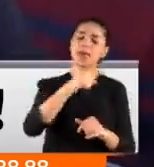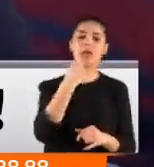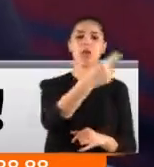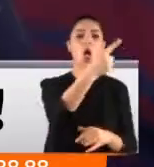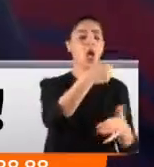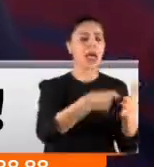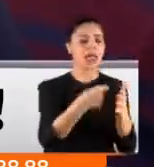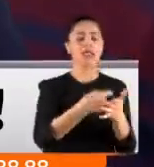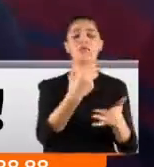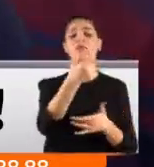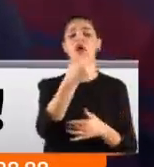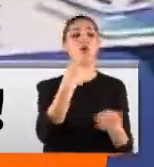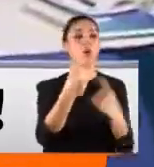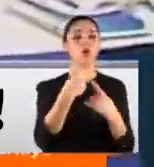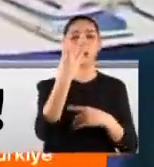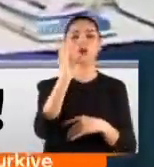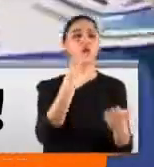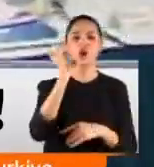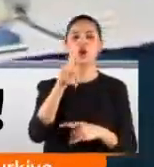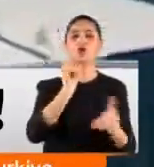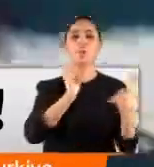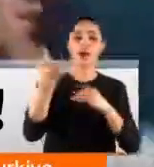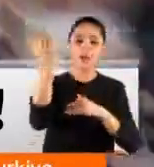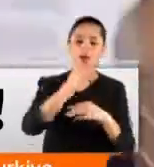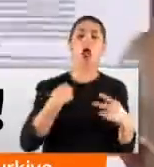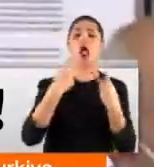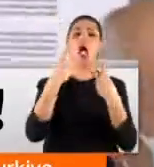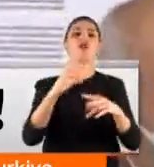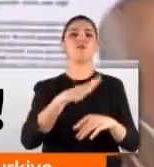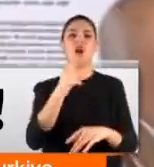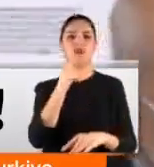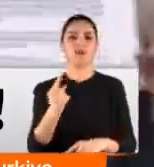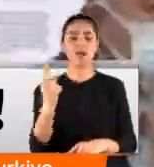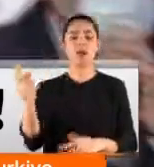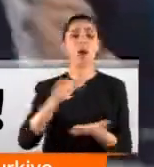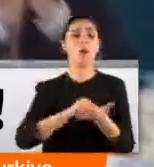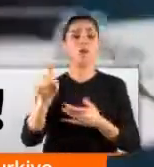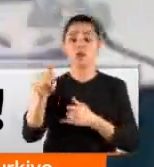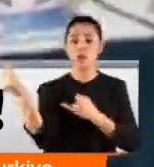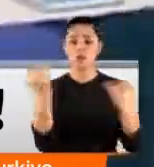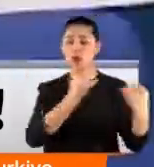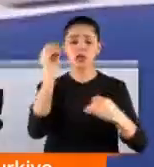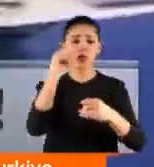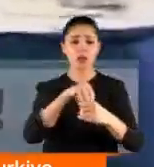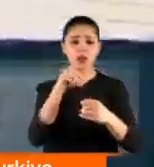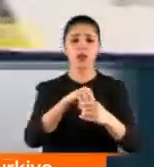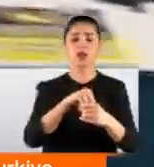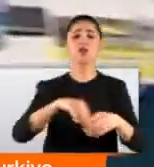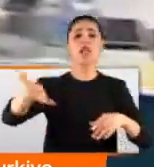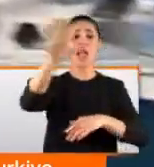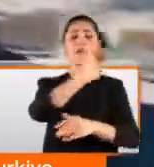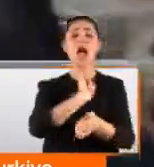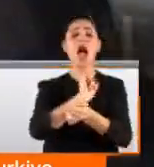ve konuşulanları 4 Ocak'taki duruşma sonrasında açıklayacağını söyledi. Tüm bu tartışmalar arasında İbre